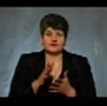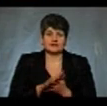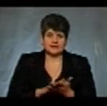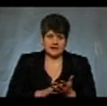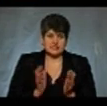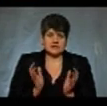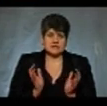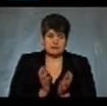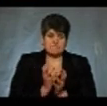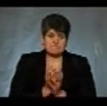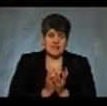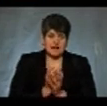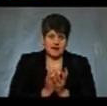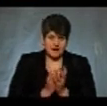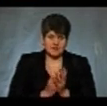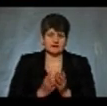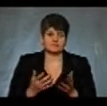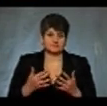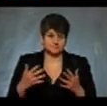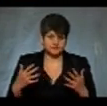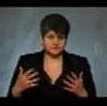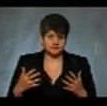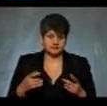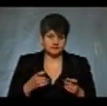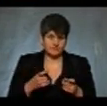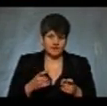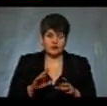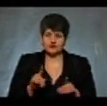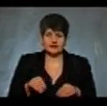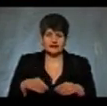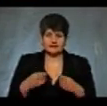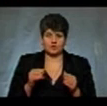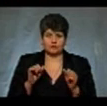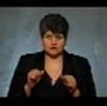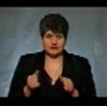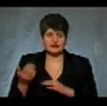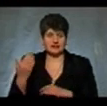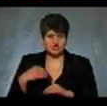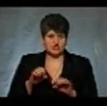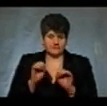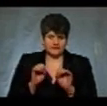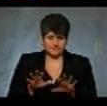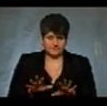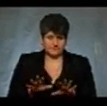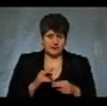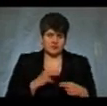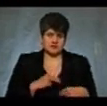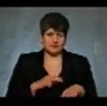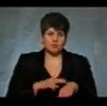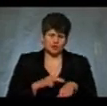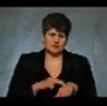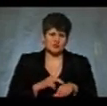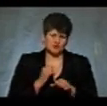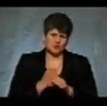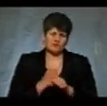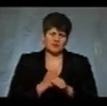ці зброї, боєприпаси, щось вам не надавало можливості їх до цього видати працівникам поліції, зробіть